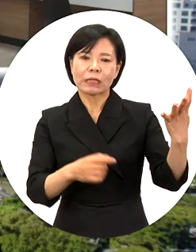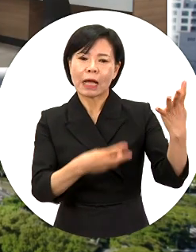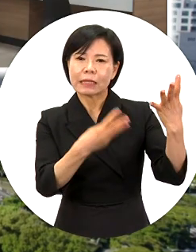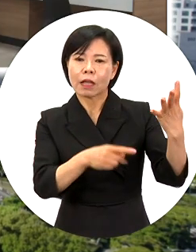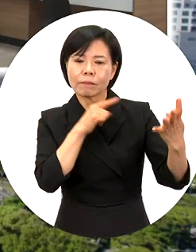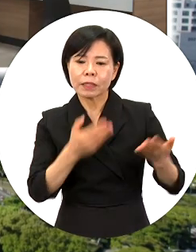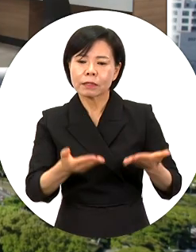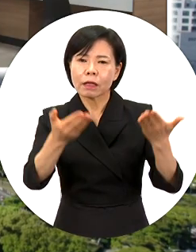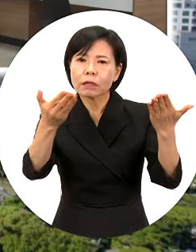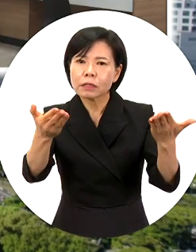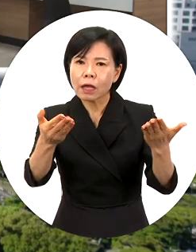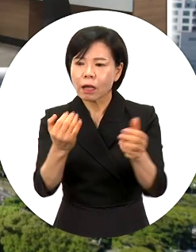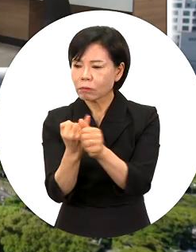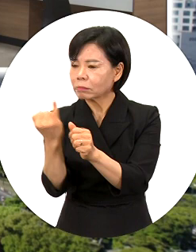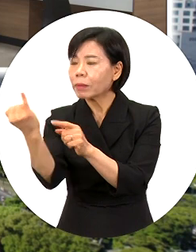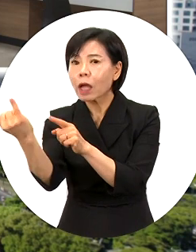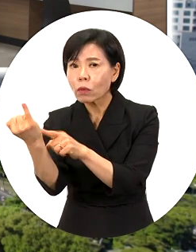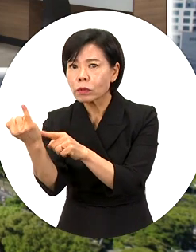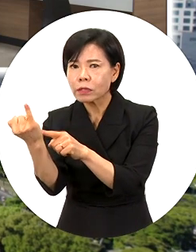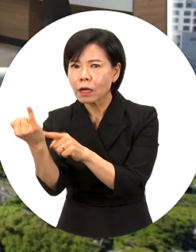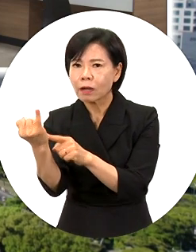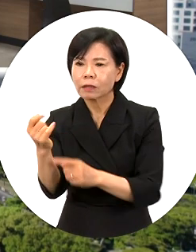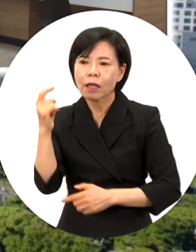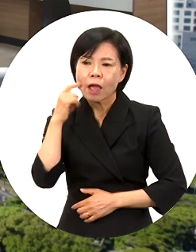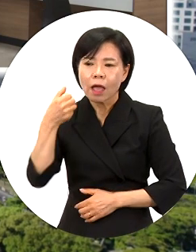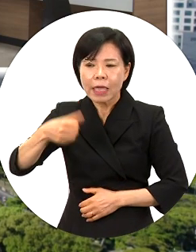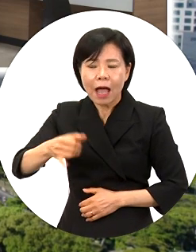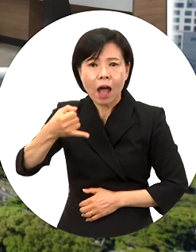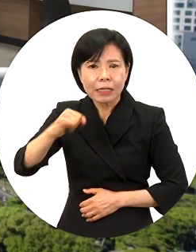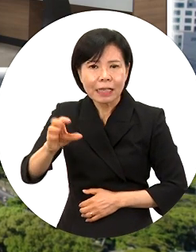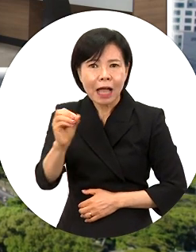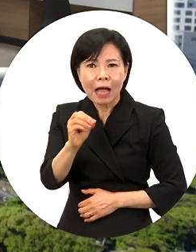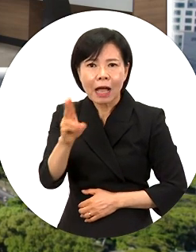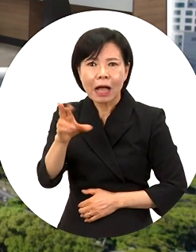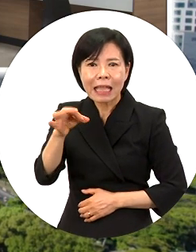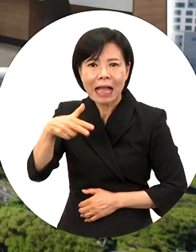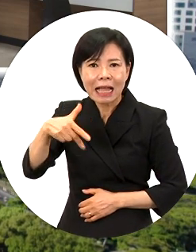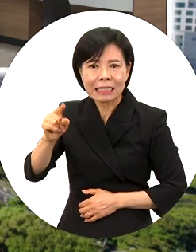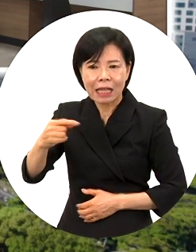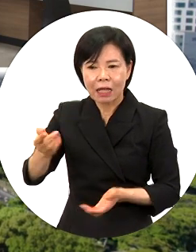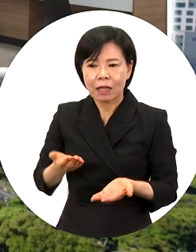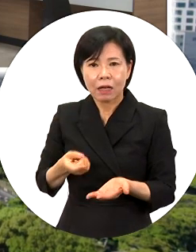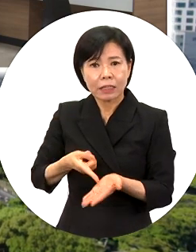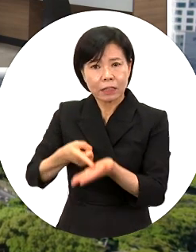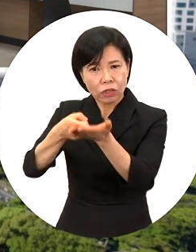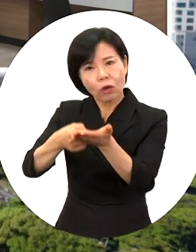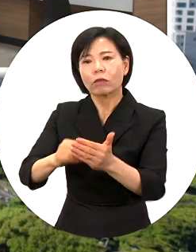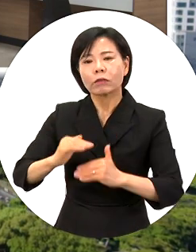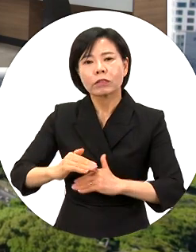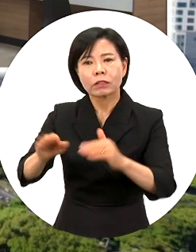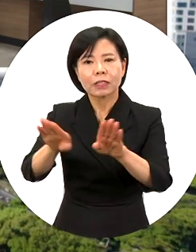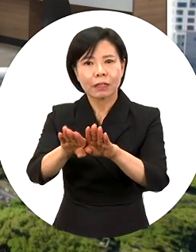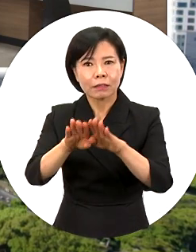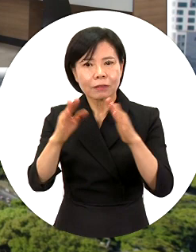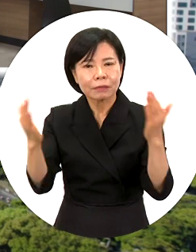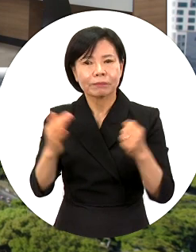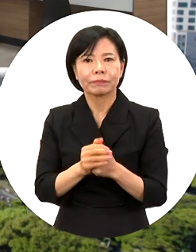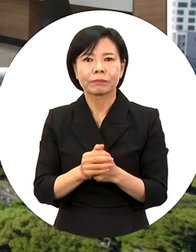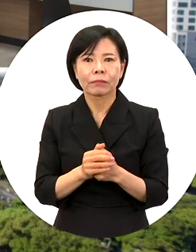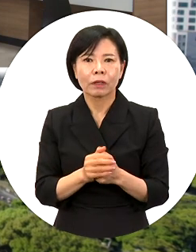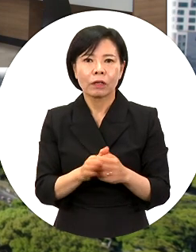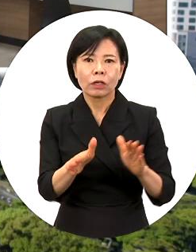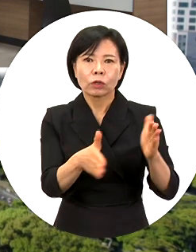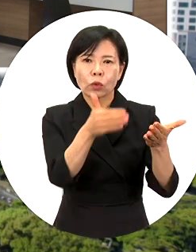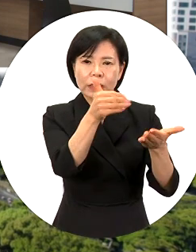제주 4.3 희생자의 사실상 배우자와 양자를 인정하기 위한 신청 접수 절차가 개시됩니다.